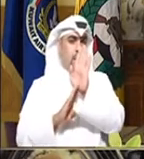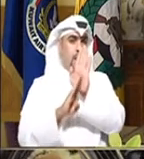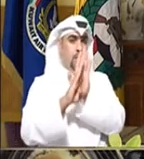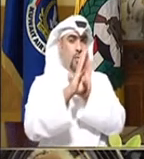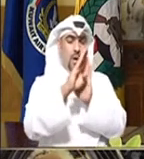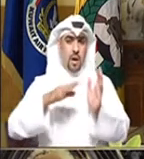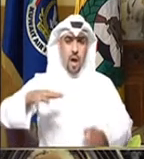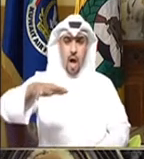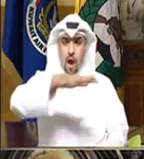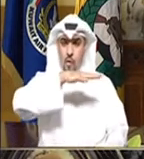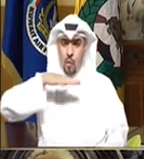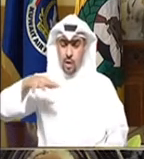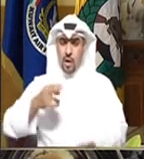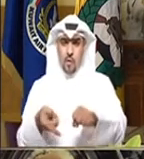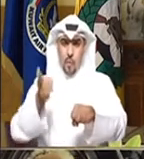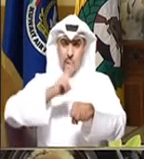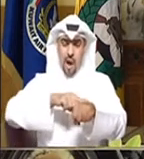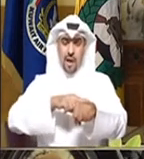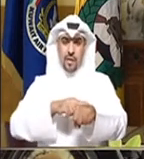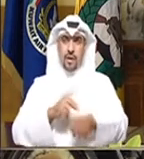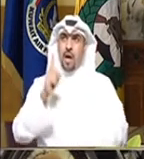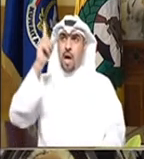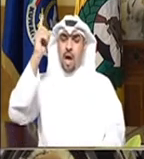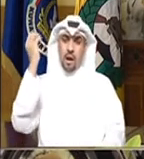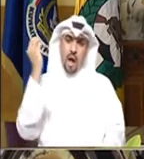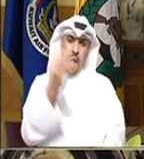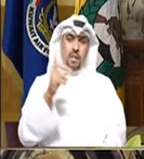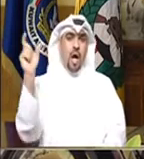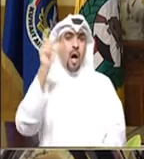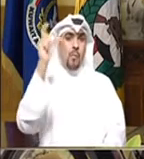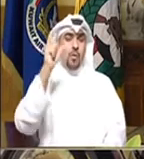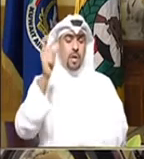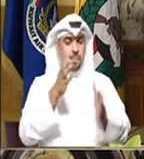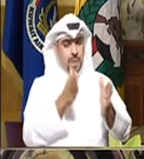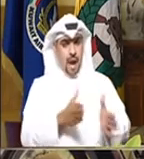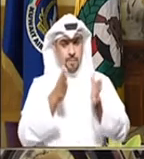ديننا الإسلامي الحنيف وقيمه السامية.